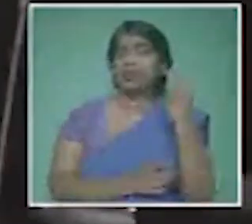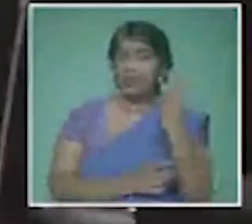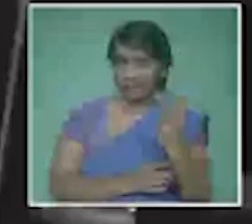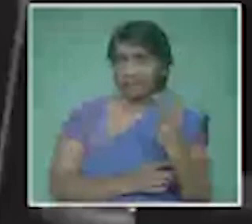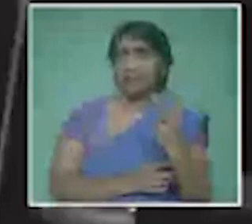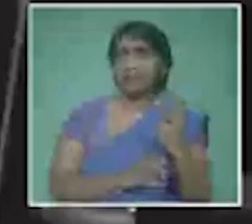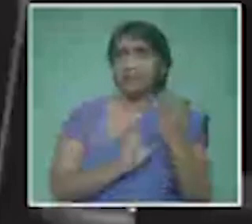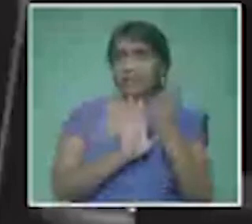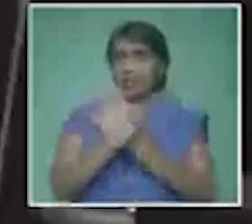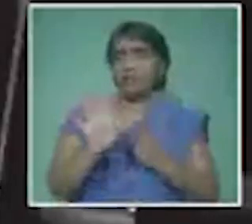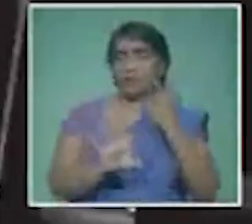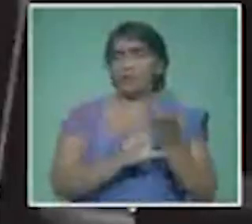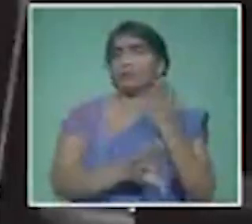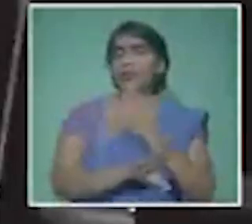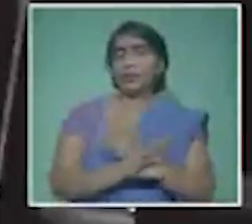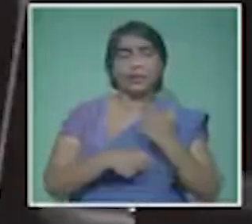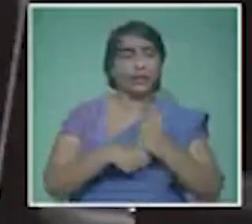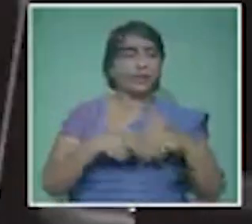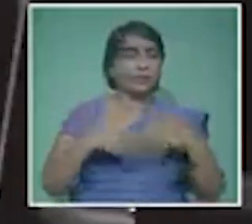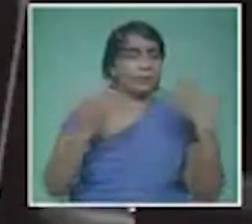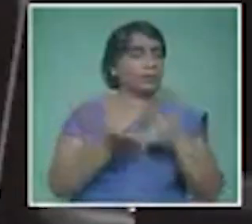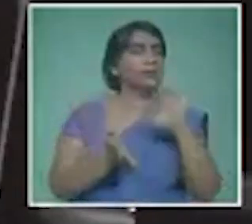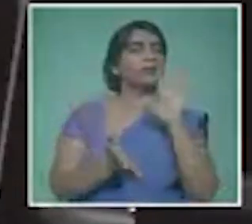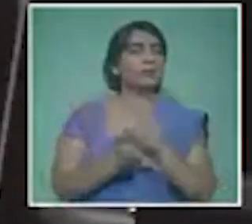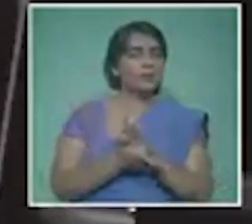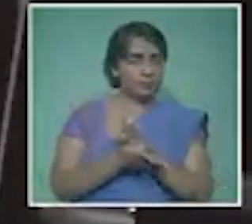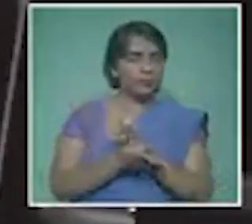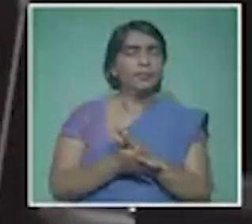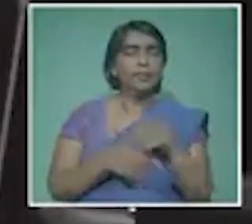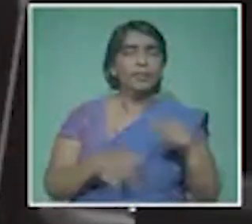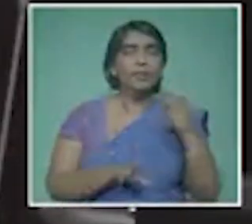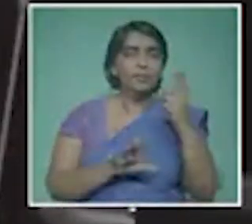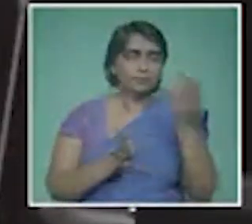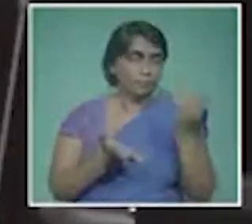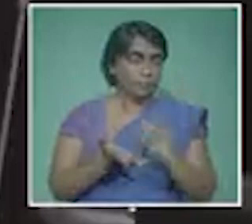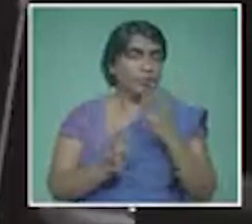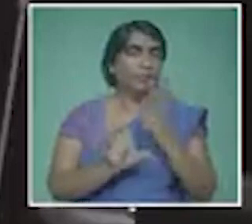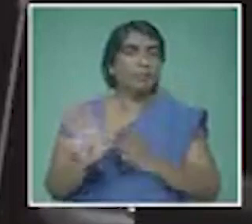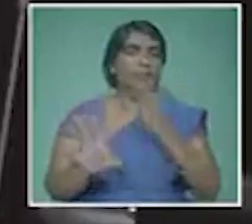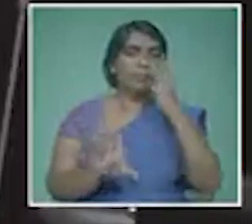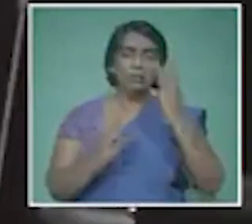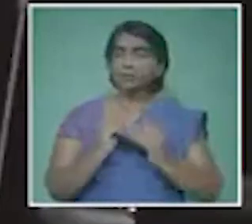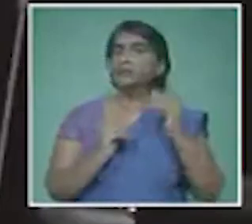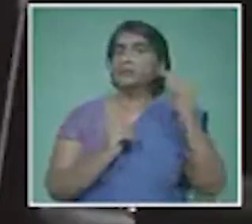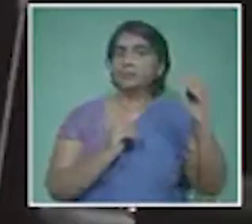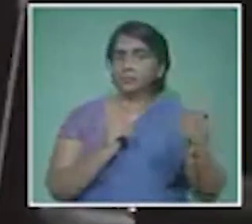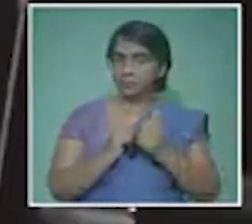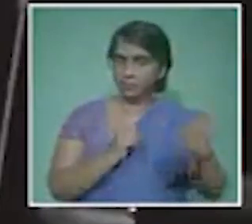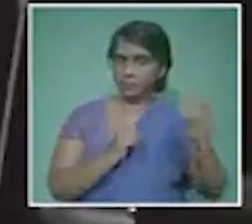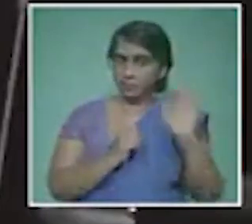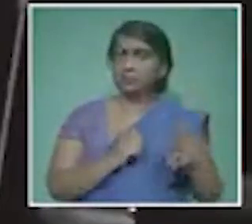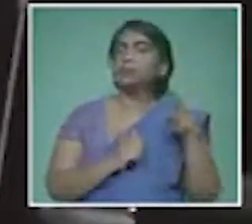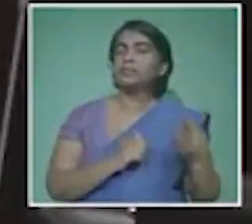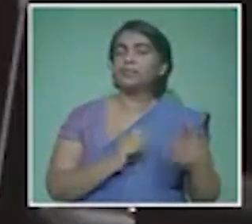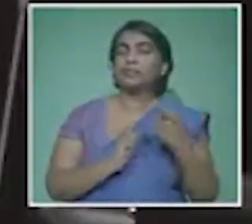பெயர்களை வெளியிடுவதில்லை. ஆனால் தற்போது அச்சப்பட தேவையில்லை. பிறப்பில பாடசாலை முதல் மேல்கள் வரை அனைத்து பாடசாலைகளின் பெயர்களையும் வெளியிட முடியும்.